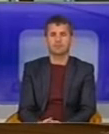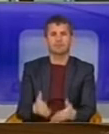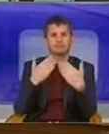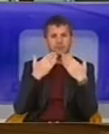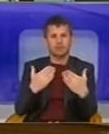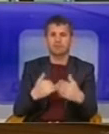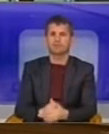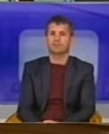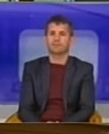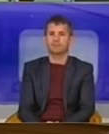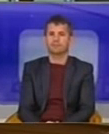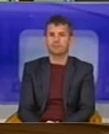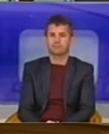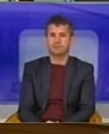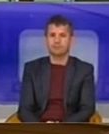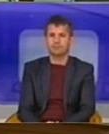Faleminderit.